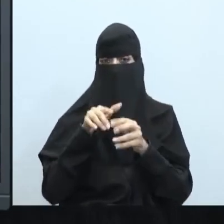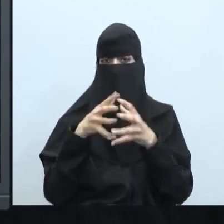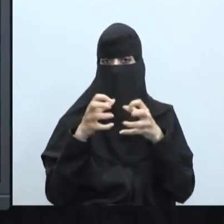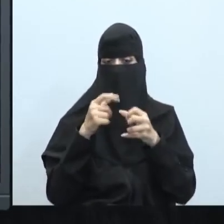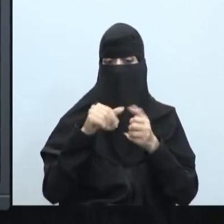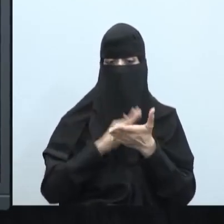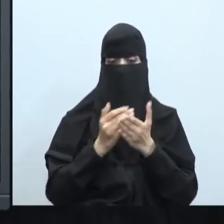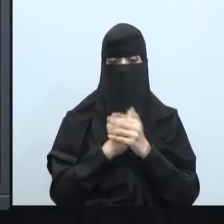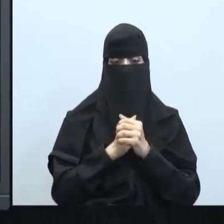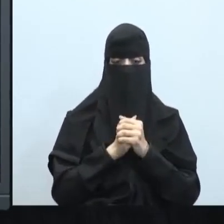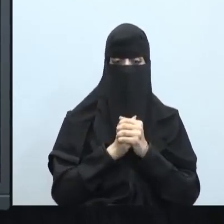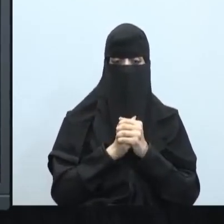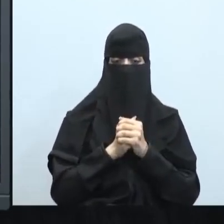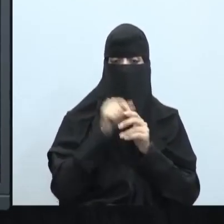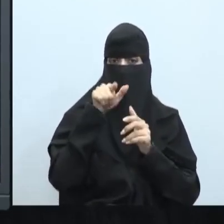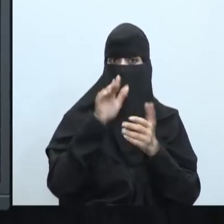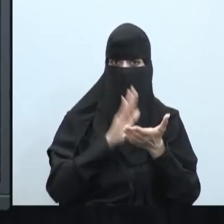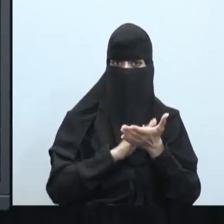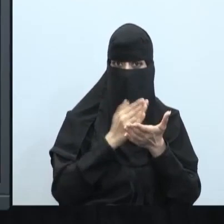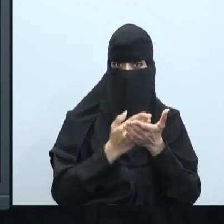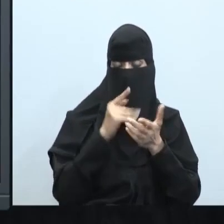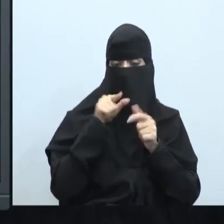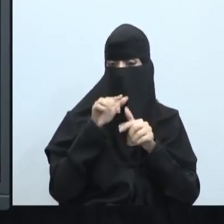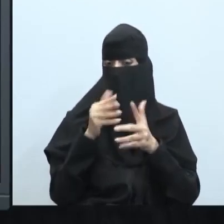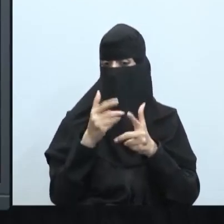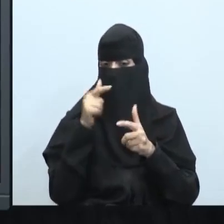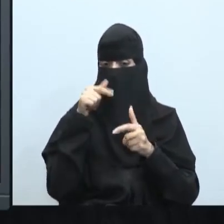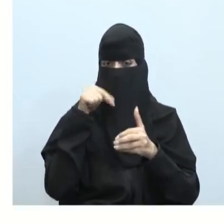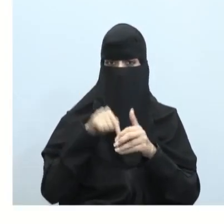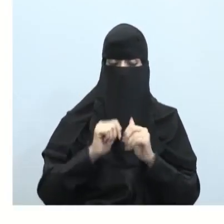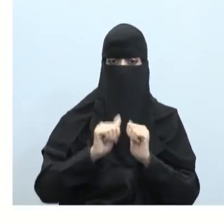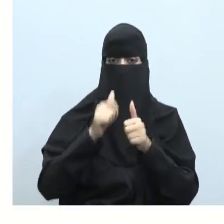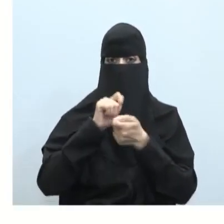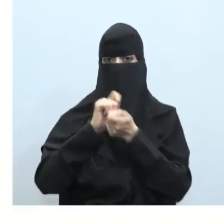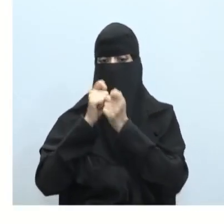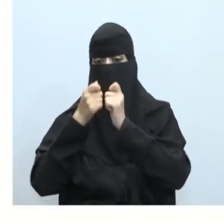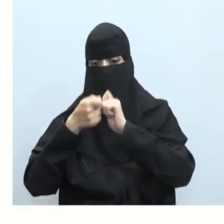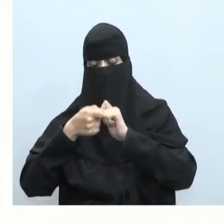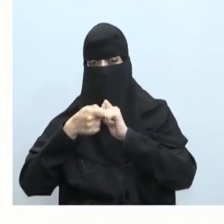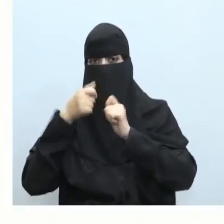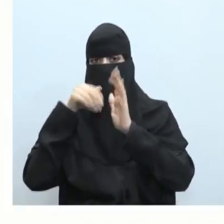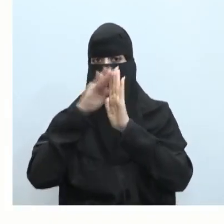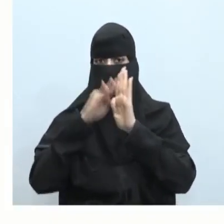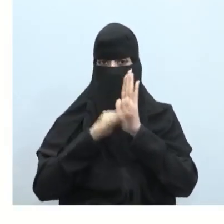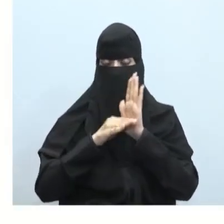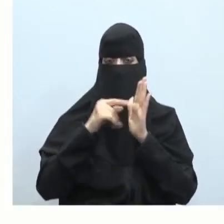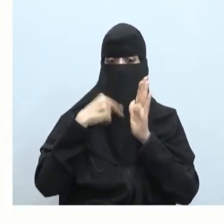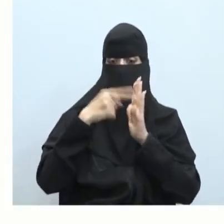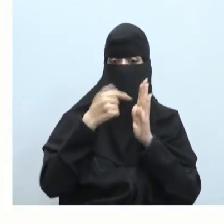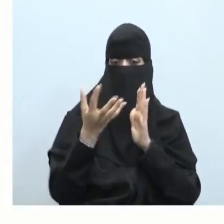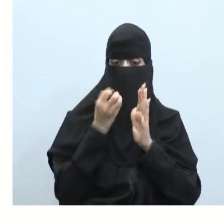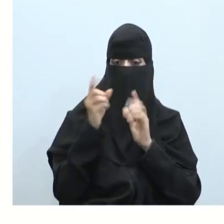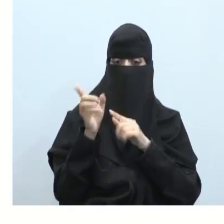نلاحظ لدينا هنا المترجم كما اتفقنا انه يقوم بتحويل البرنامج المصدر الى